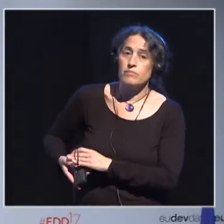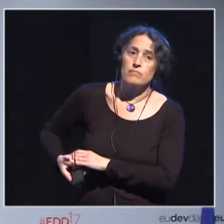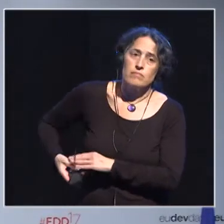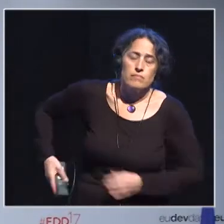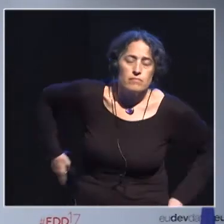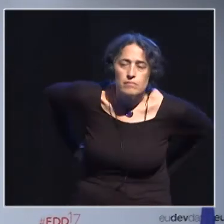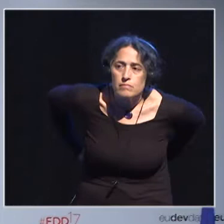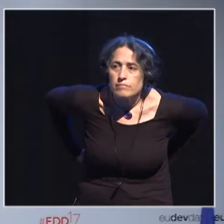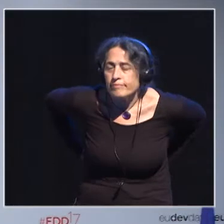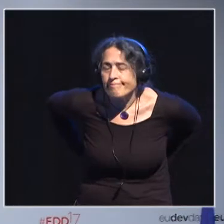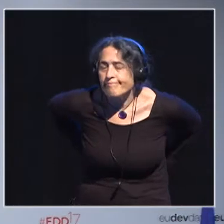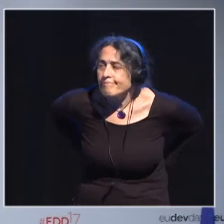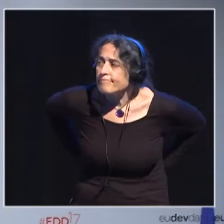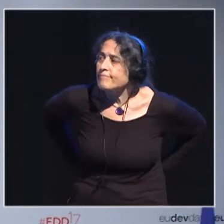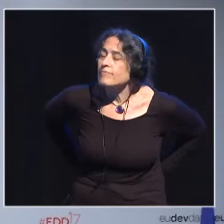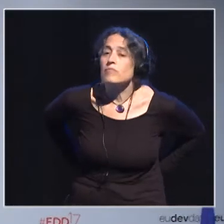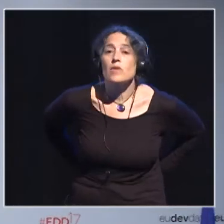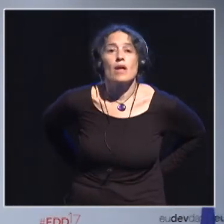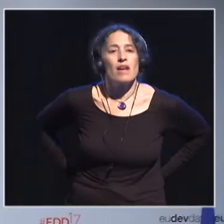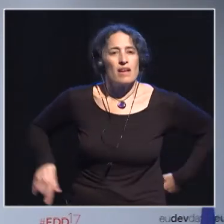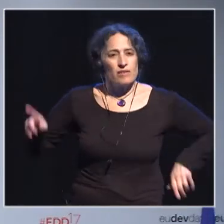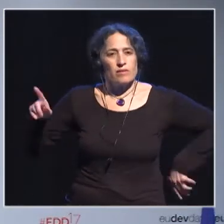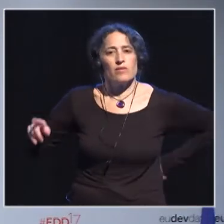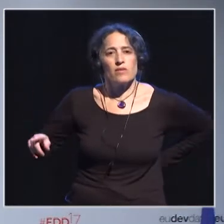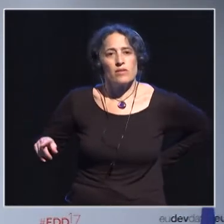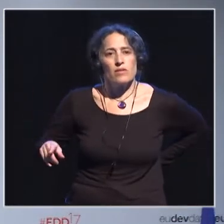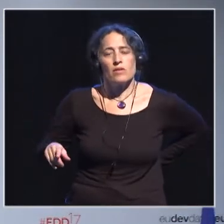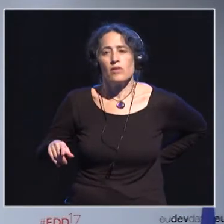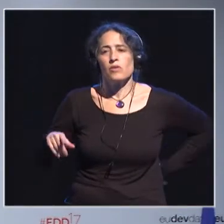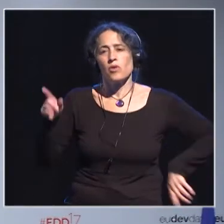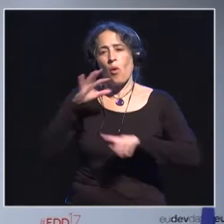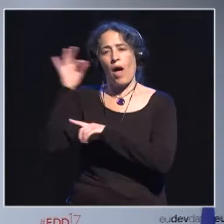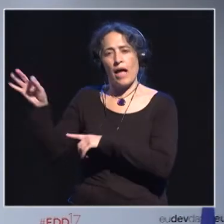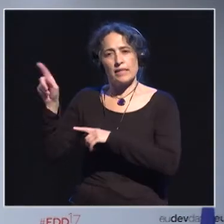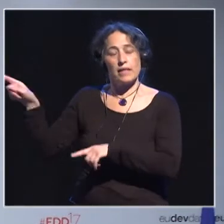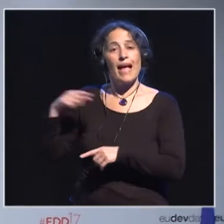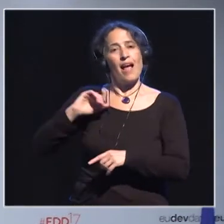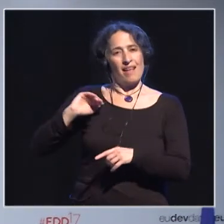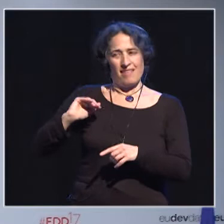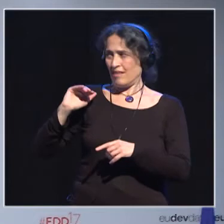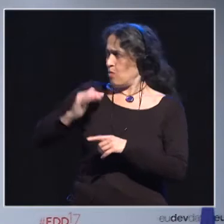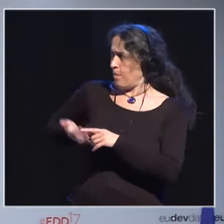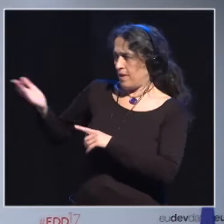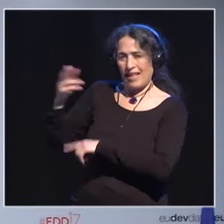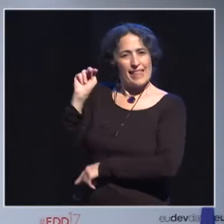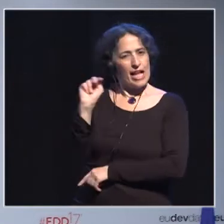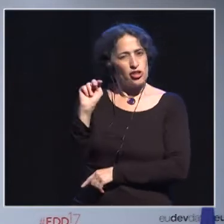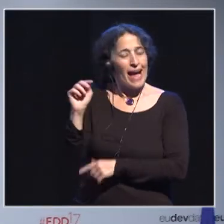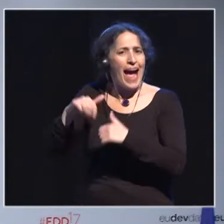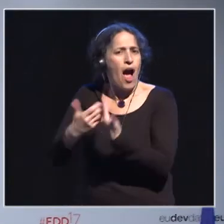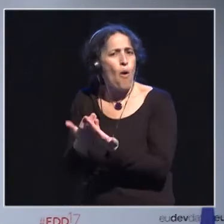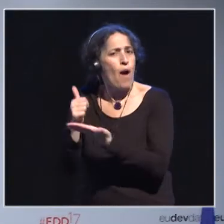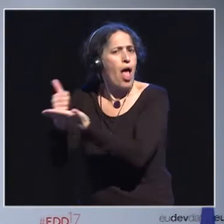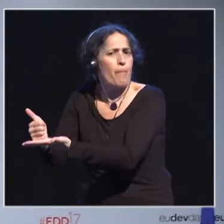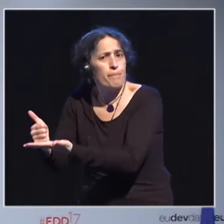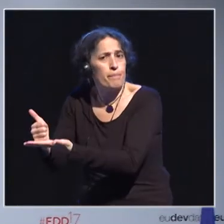ces projets se matérialisent pour les filles? Vous les aidez à monter des sites internet, vous les aidez à faire de l'e-commerce. Comment vous assistez aux